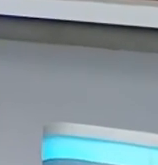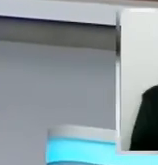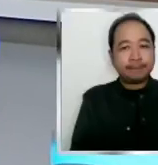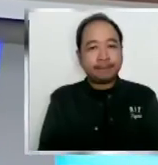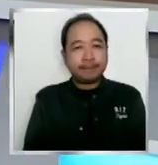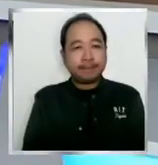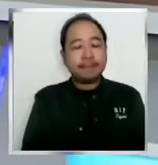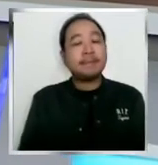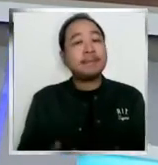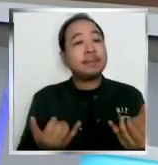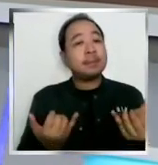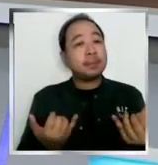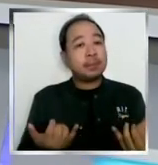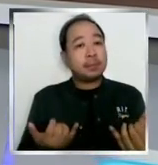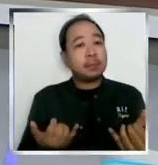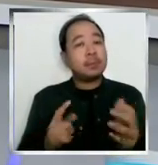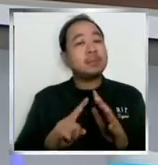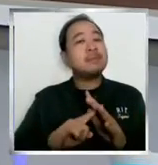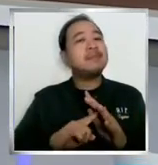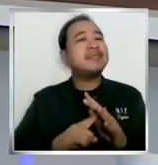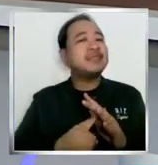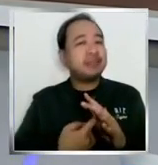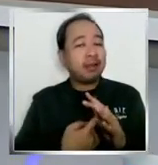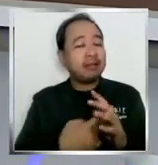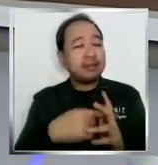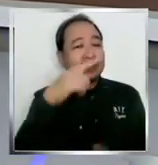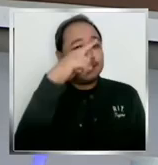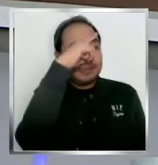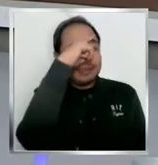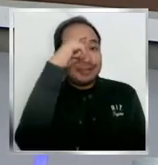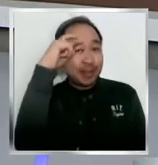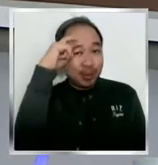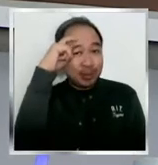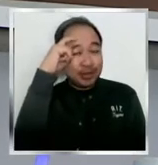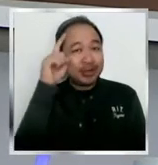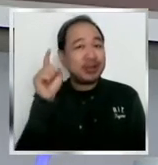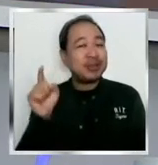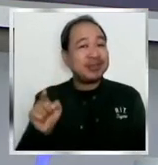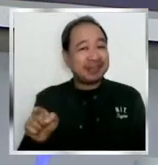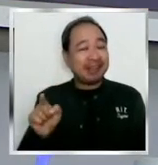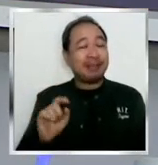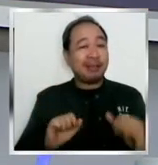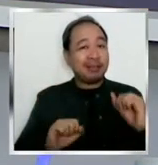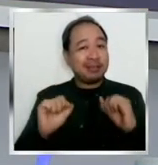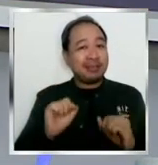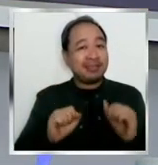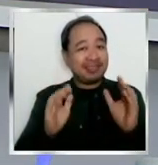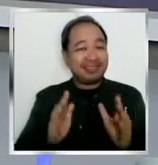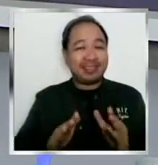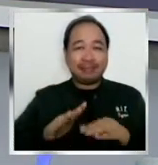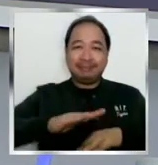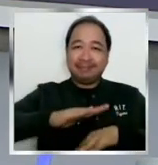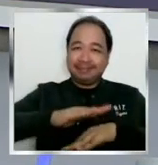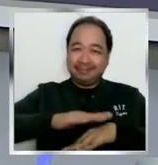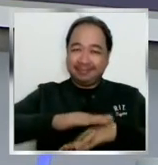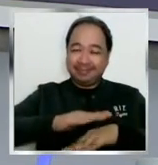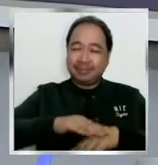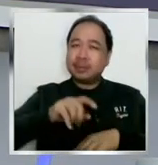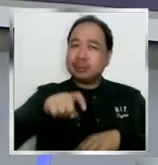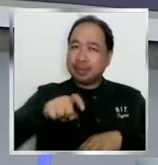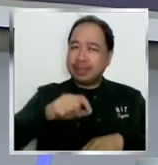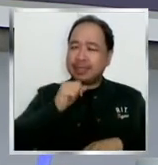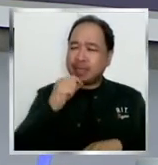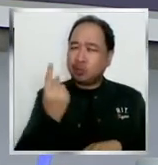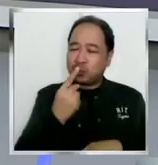Ngayong nagsimula na nga ang panahon ng tag-init, may paalala ang mga eksperto. Hindi lang daw bakasyon ang dapat paghandaan, kundi